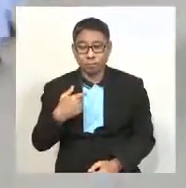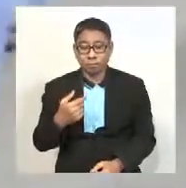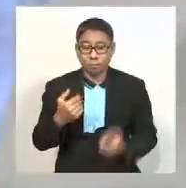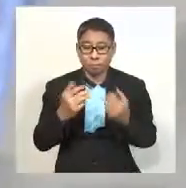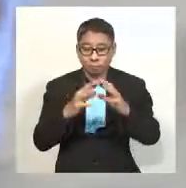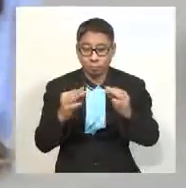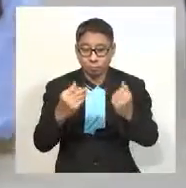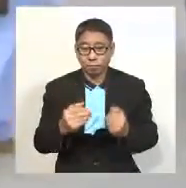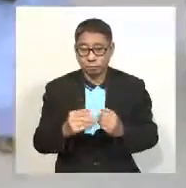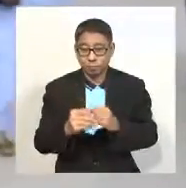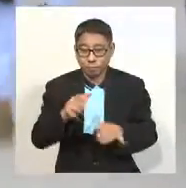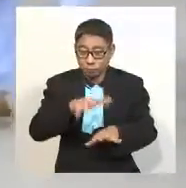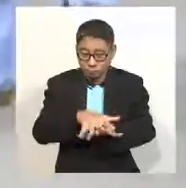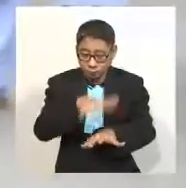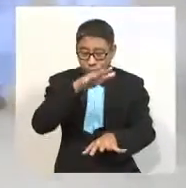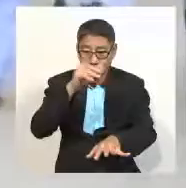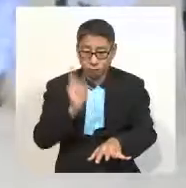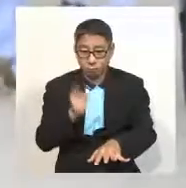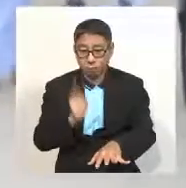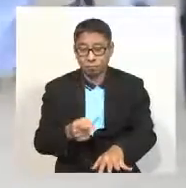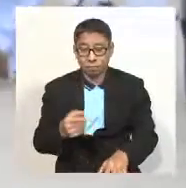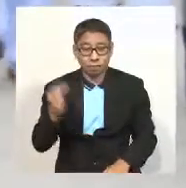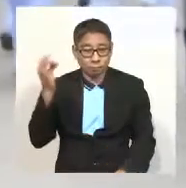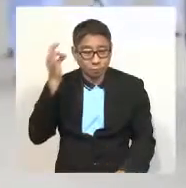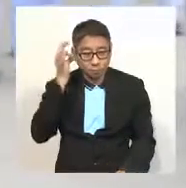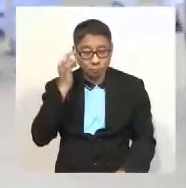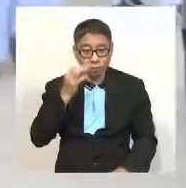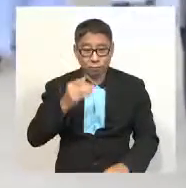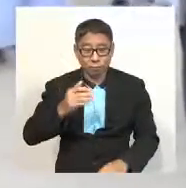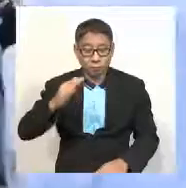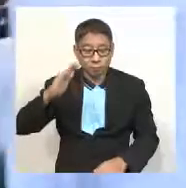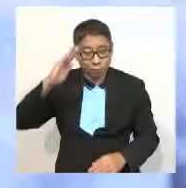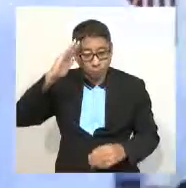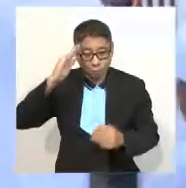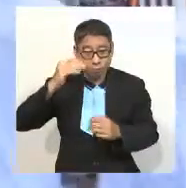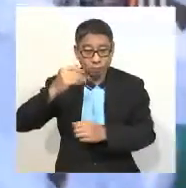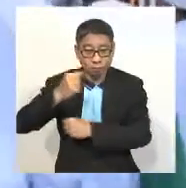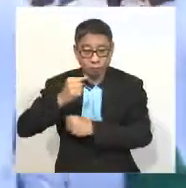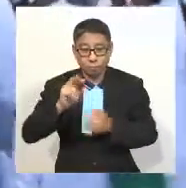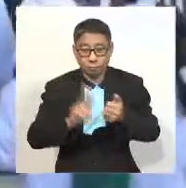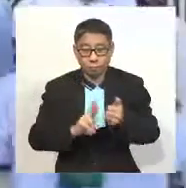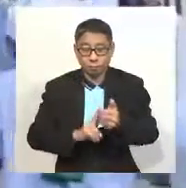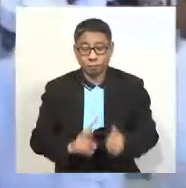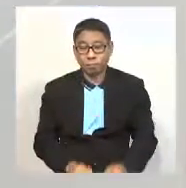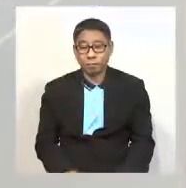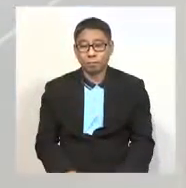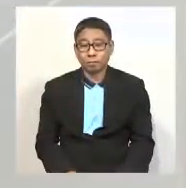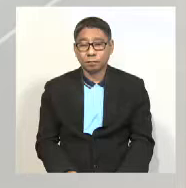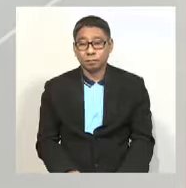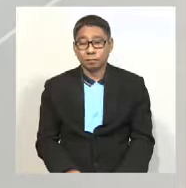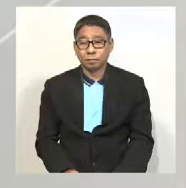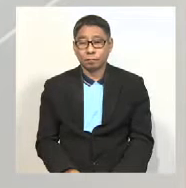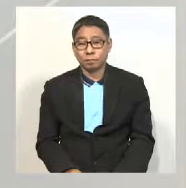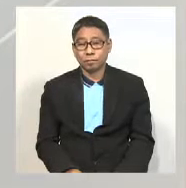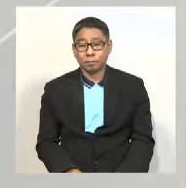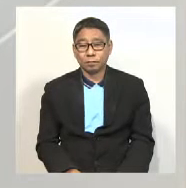หตุการณ์ดังกล่าวเกิดขึ้นซ้ำอีกแน่นอนค่ะฟังเสียงท่านพลเอกชัยชาญช้างมงคลกันค่ะ กรณี